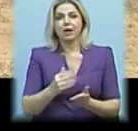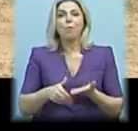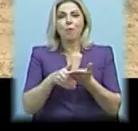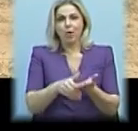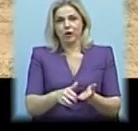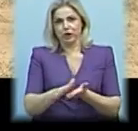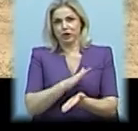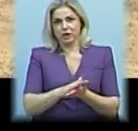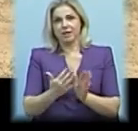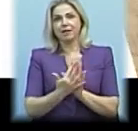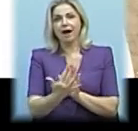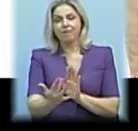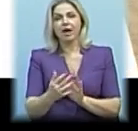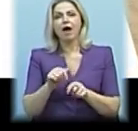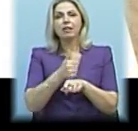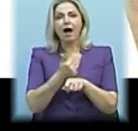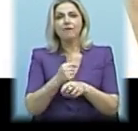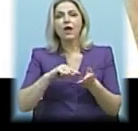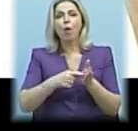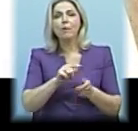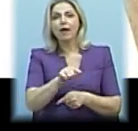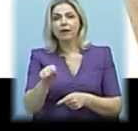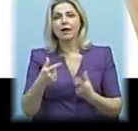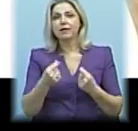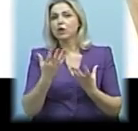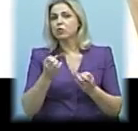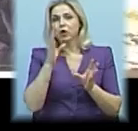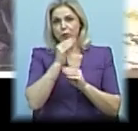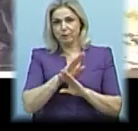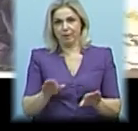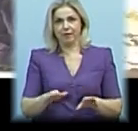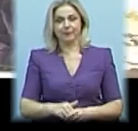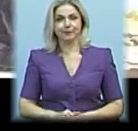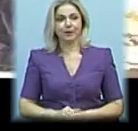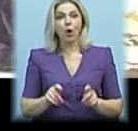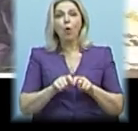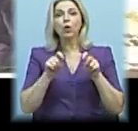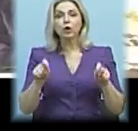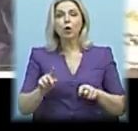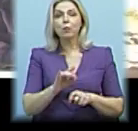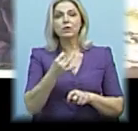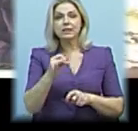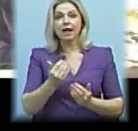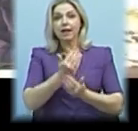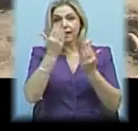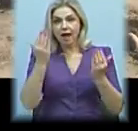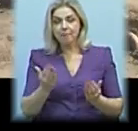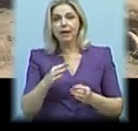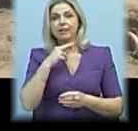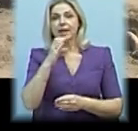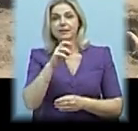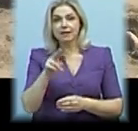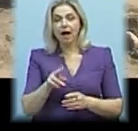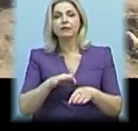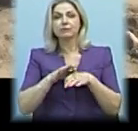допомогти нам зачистити від трави основні об'єкти, які ми ще не встигли. Відкриття музею «Просто небо. Дикий сад» відбудеться